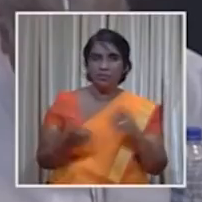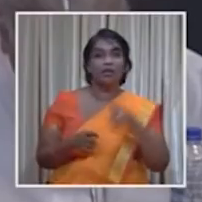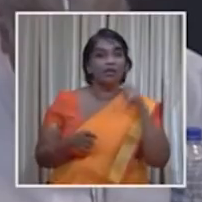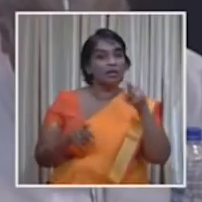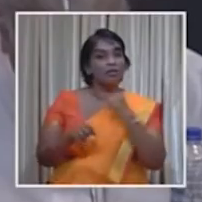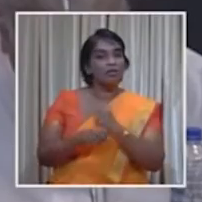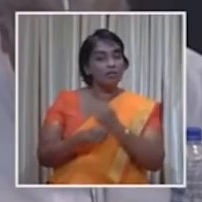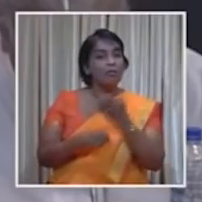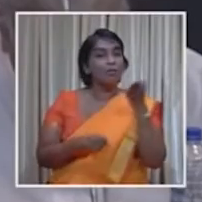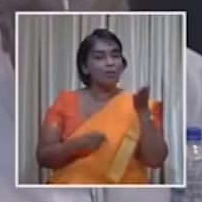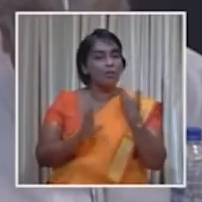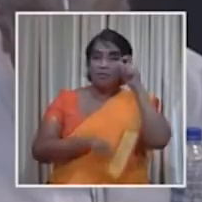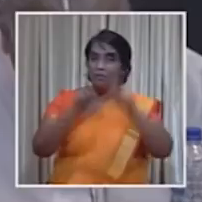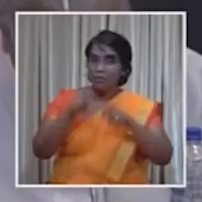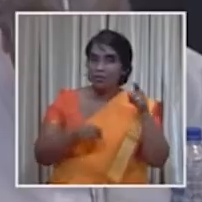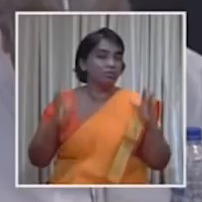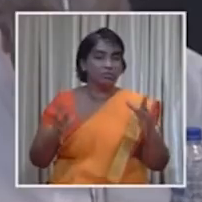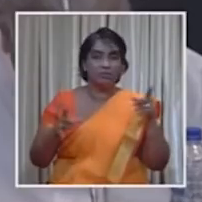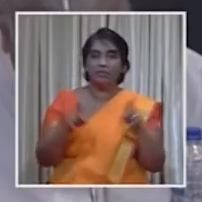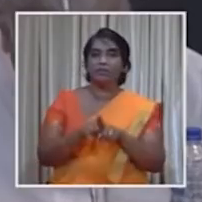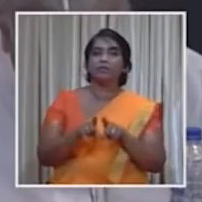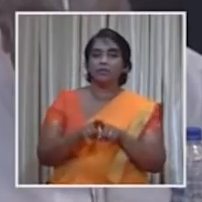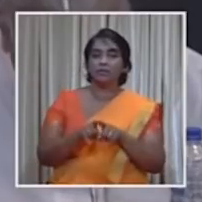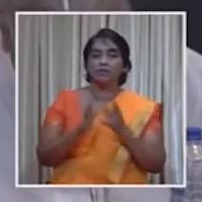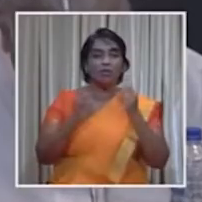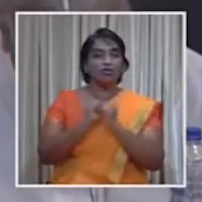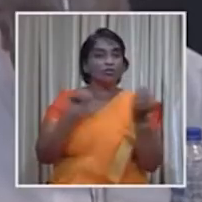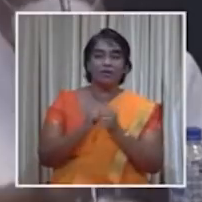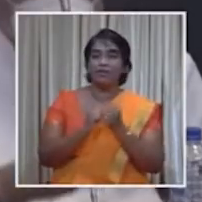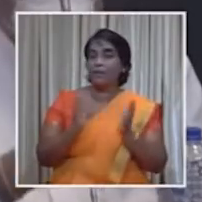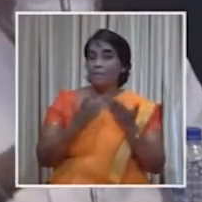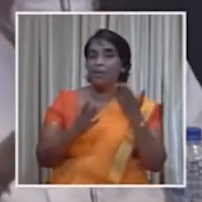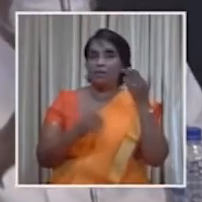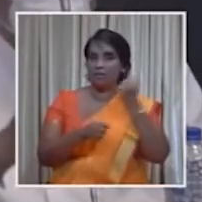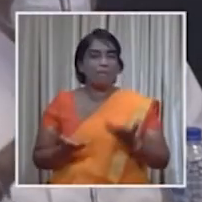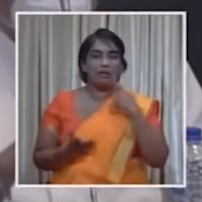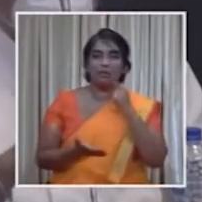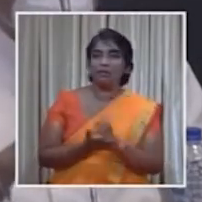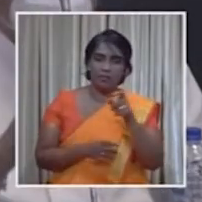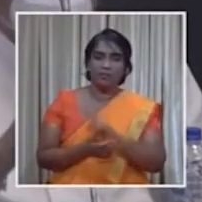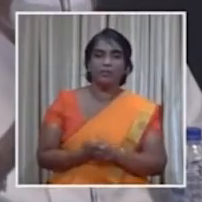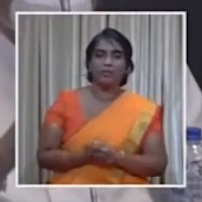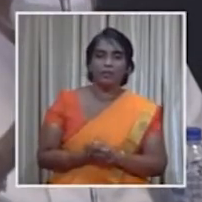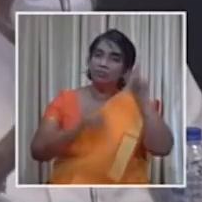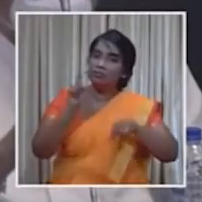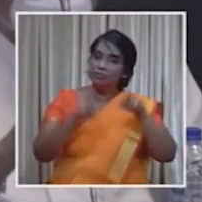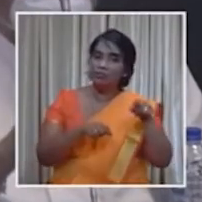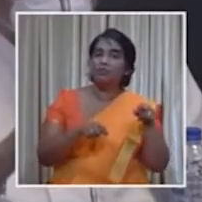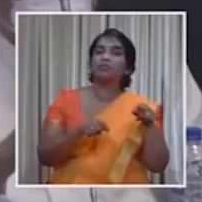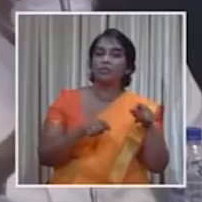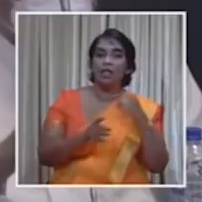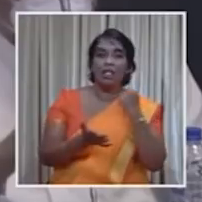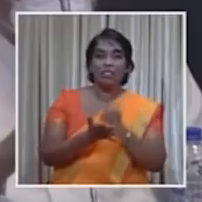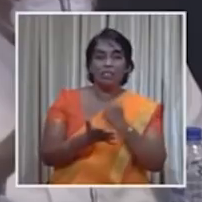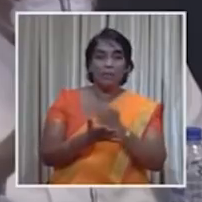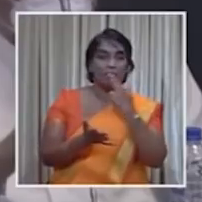ආණ්ඩුවම තමයි මේ දිස්සෙල්ල රාජ්‍ය සේවකයෝ පුළුල් කරලා වැඩි හරියක් බඳවා ගැනීම කරන්න පාර කැපුවේ. දැන් ඇවිල්ලා කියනවා බරක්. බලන්න රාජ්‍ය සේවක තැපැල් ඡන්ද